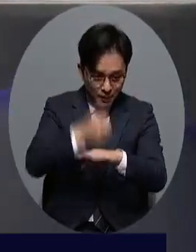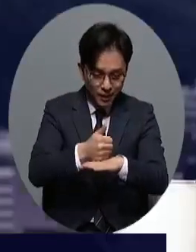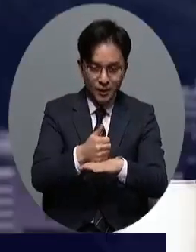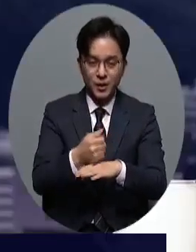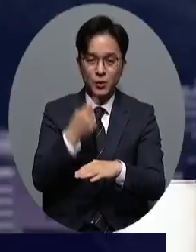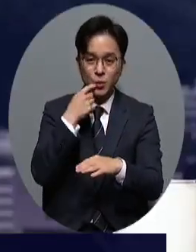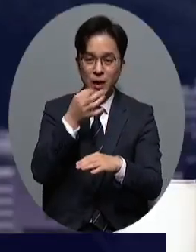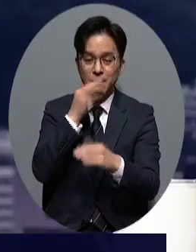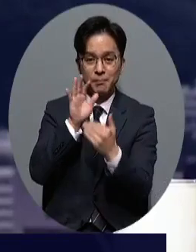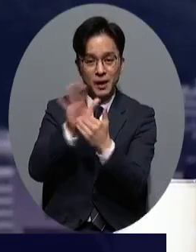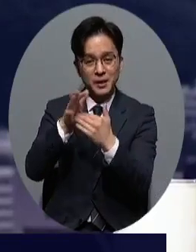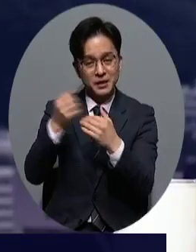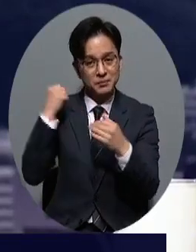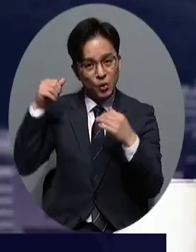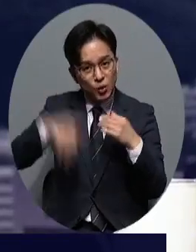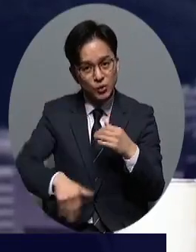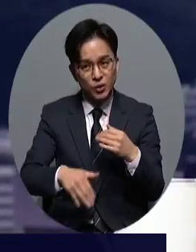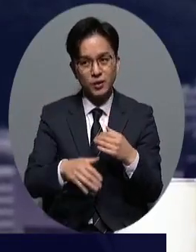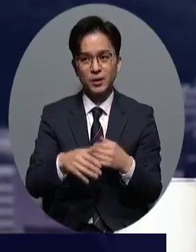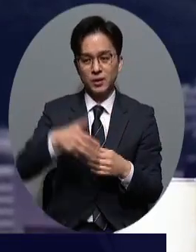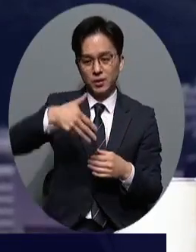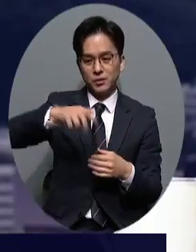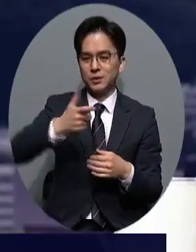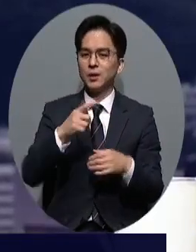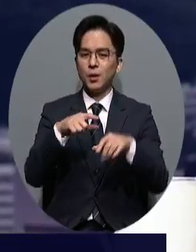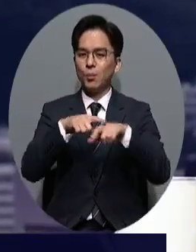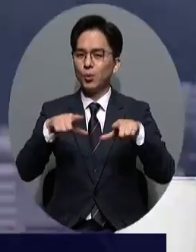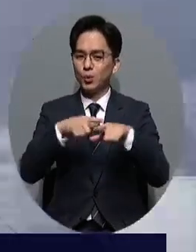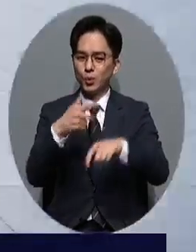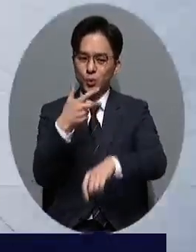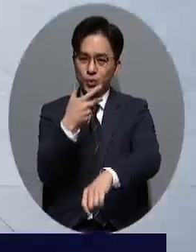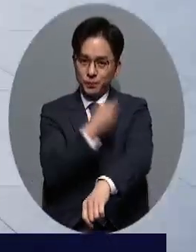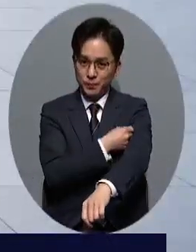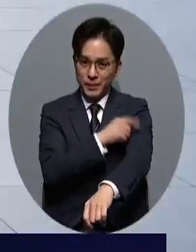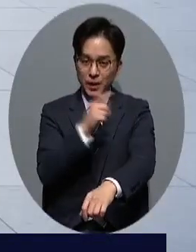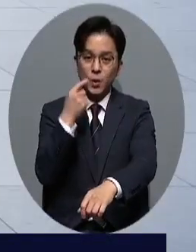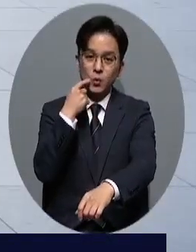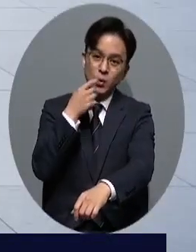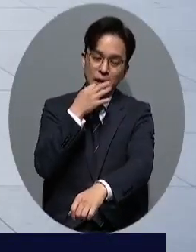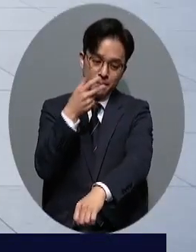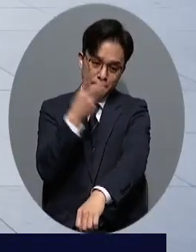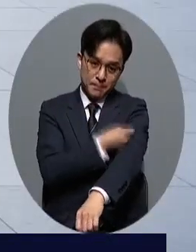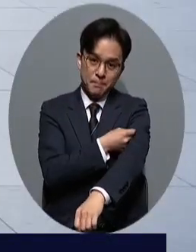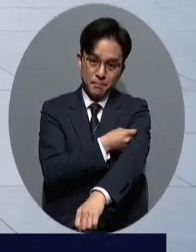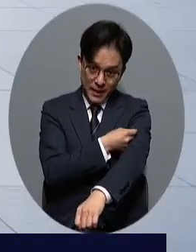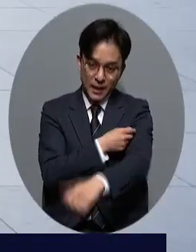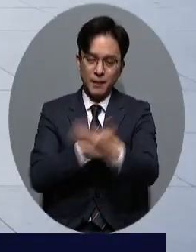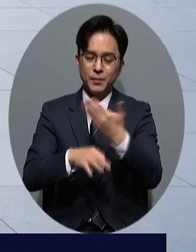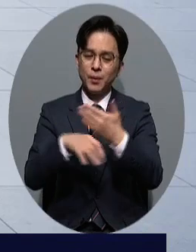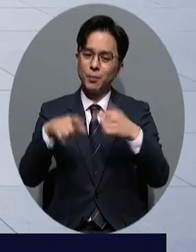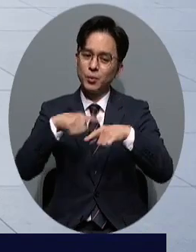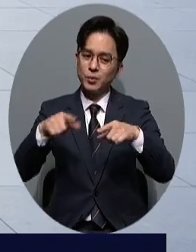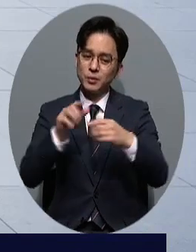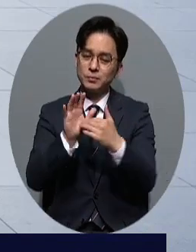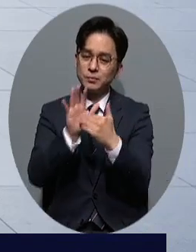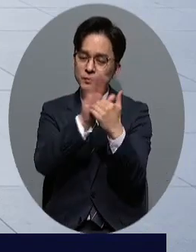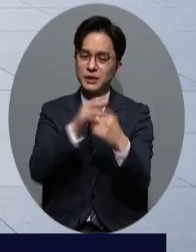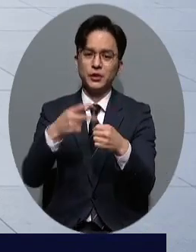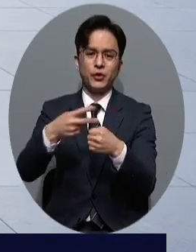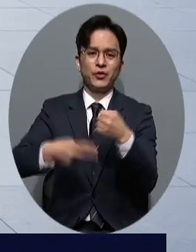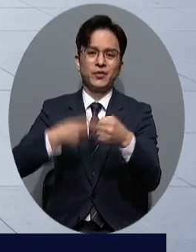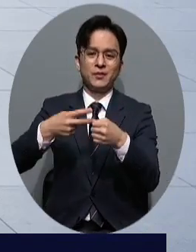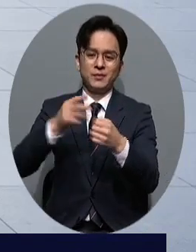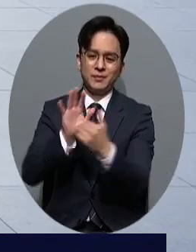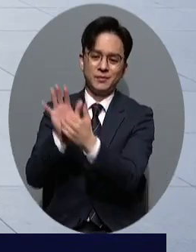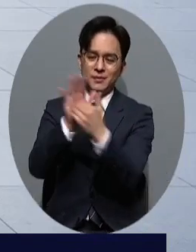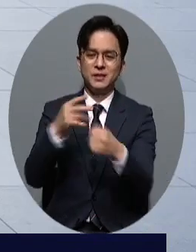예, 그리고 유지기간 6개월 정도 되는 것으로 되어 있습니다. 그래서 평상시에 독감이 걸렸어도 크게 문제가 없던 분들은 뭐 굳이